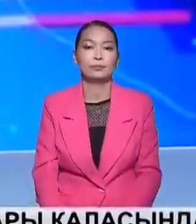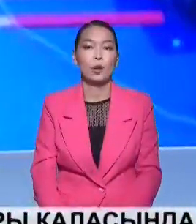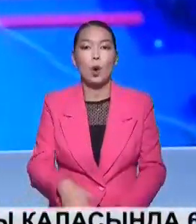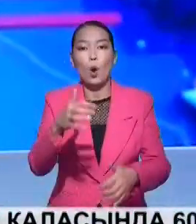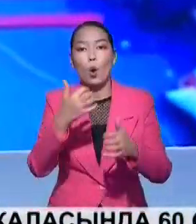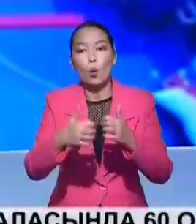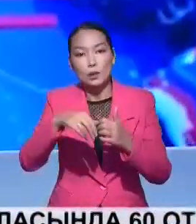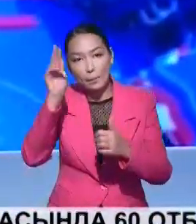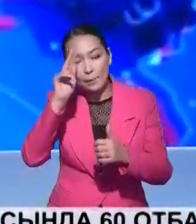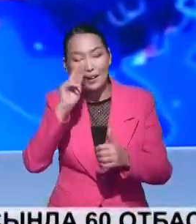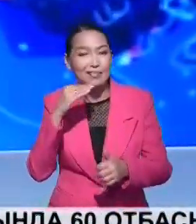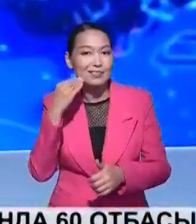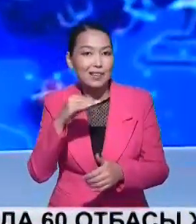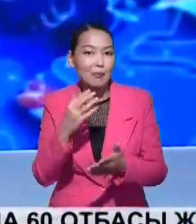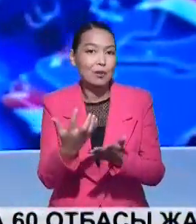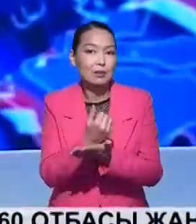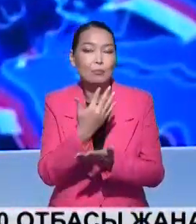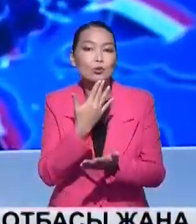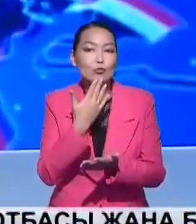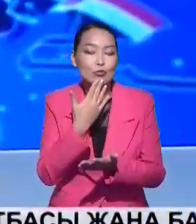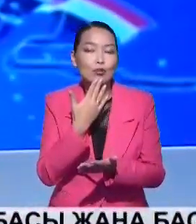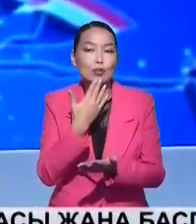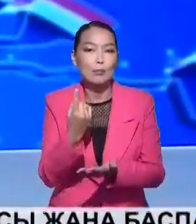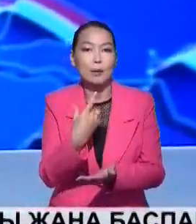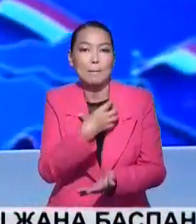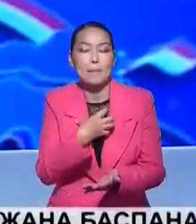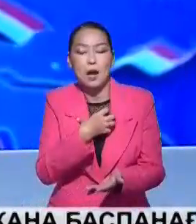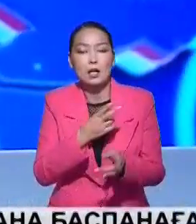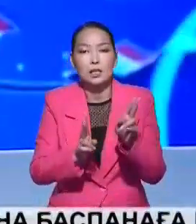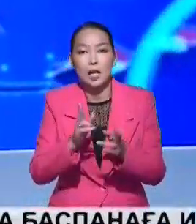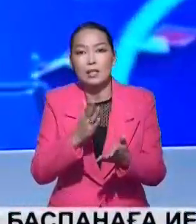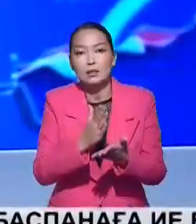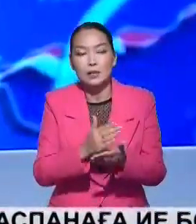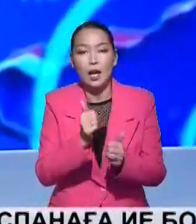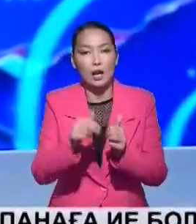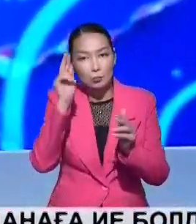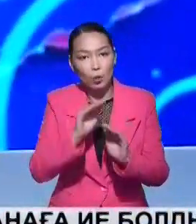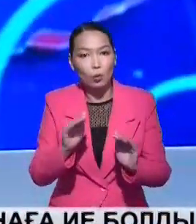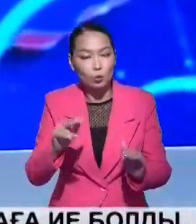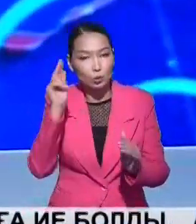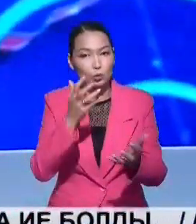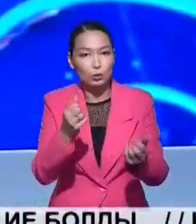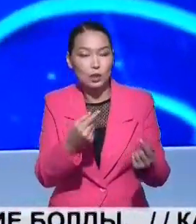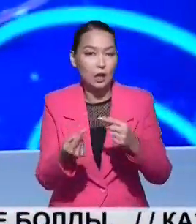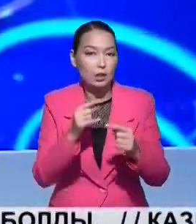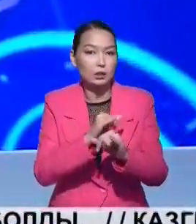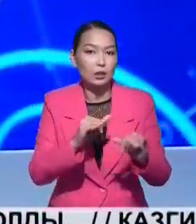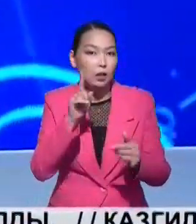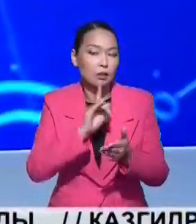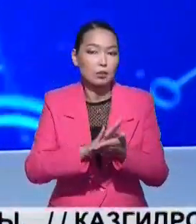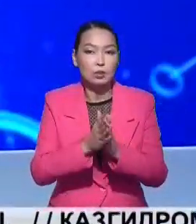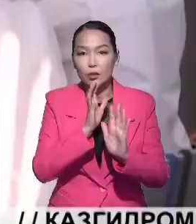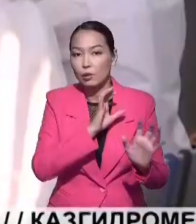Орта білімнің сапасы табысты ұлт болудың тағы бір маңызды шарты. Әрбір оқушының білім алып жан-жақты даму үшін қолайлы жағдай